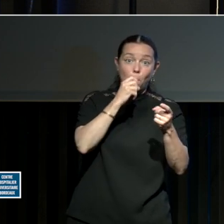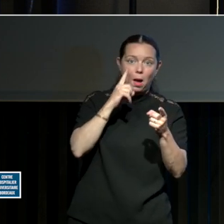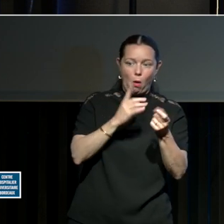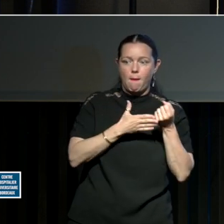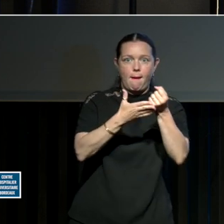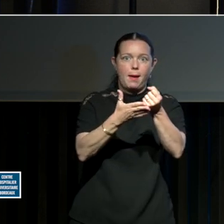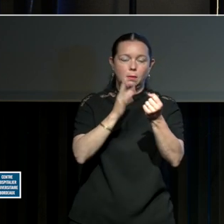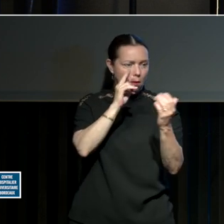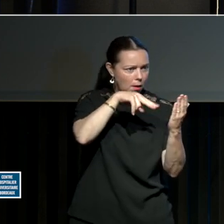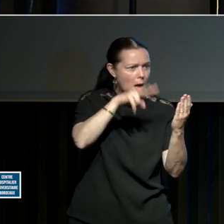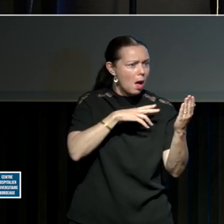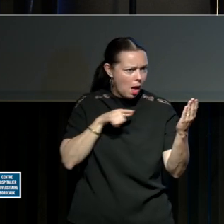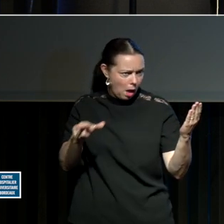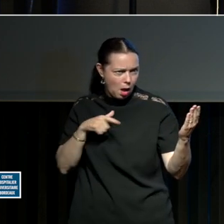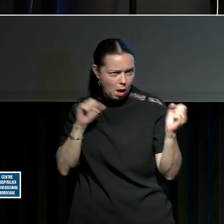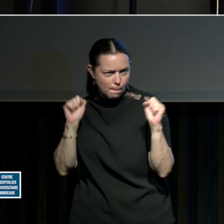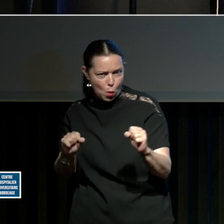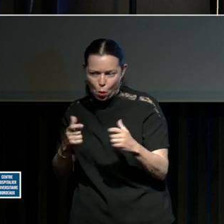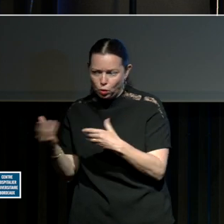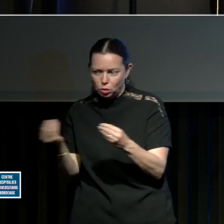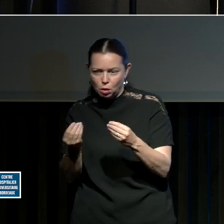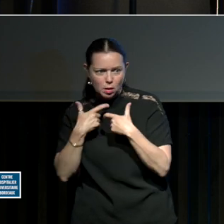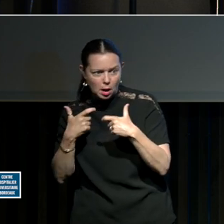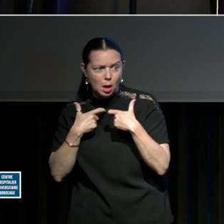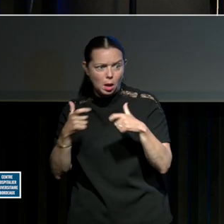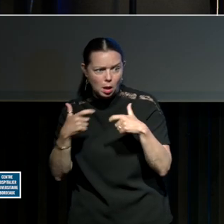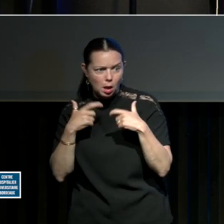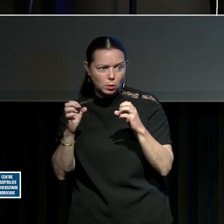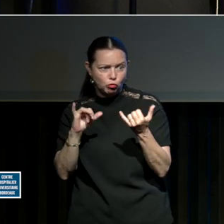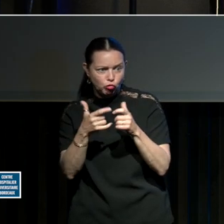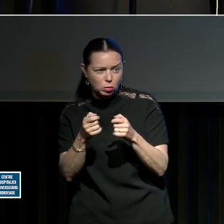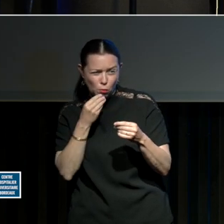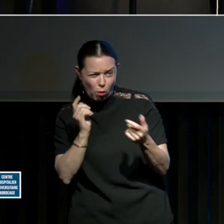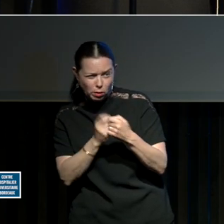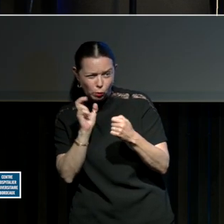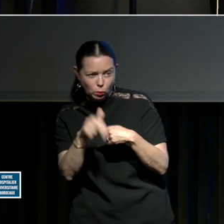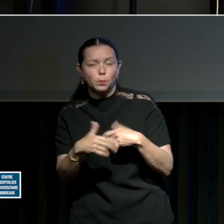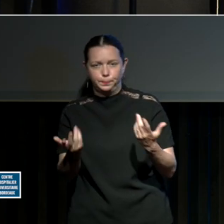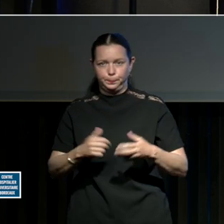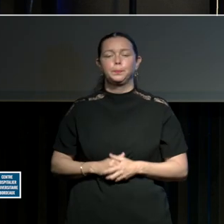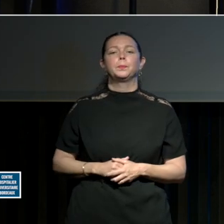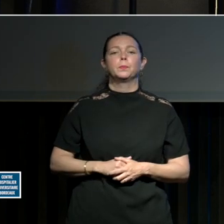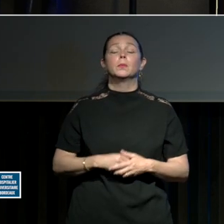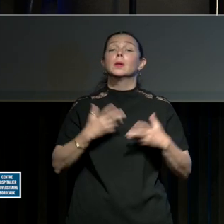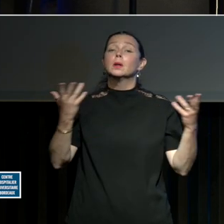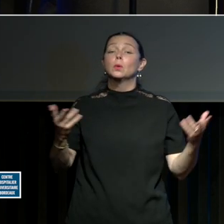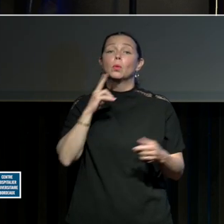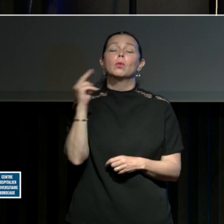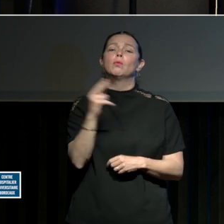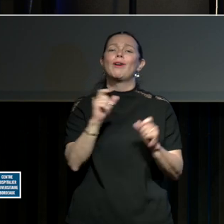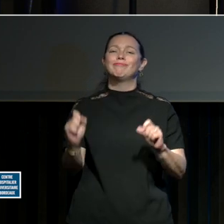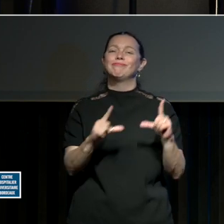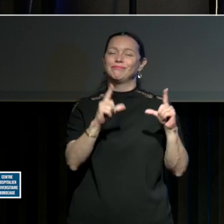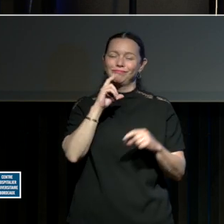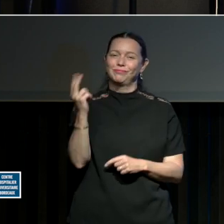parents par rapport à l'accès ou non à certains jeux vidéo. Alors on peut s'aider, comme on le voit sur cette